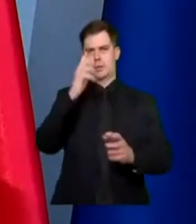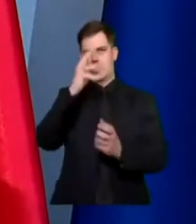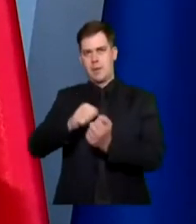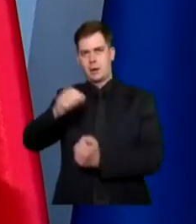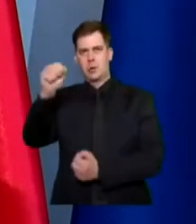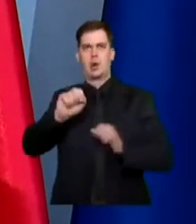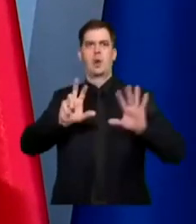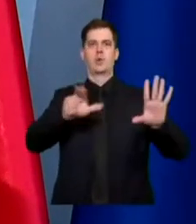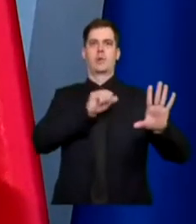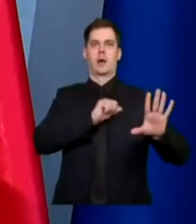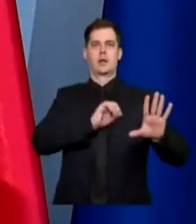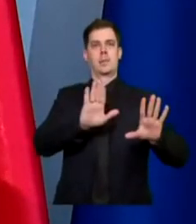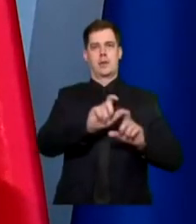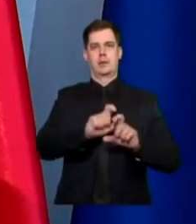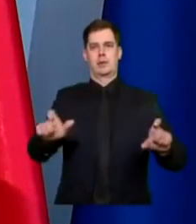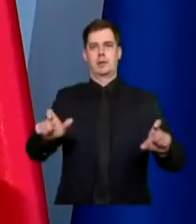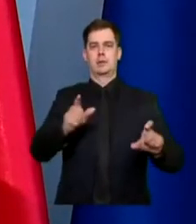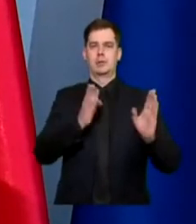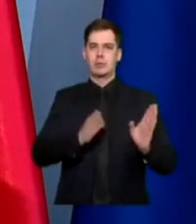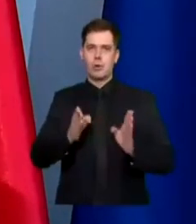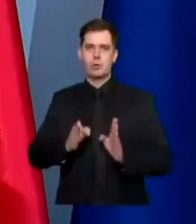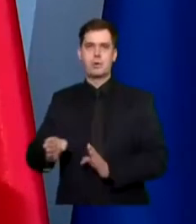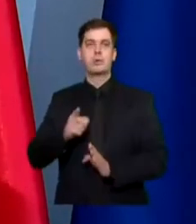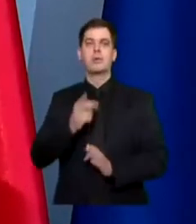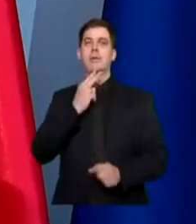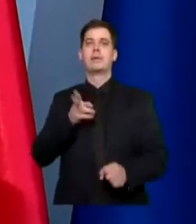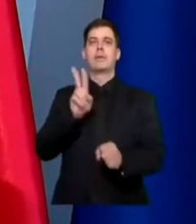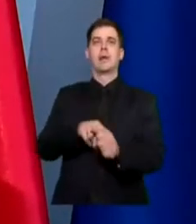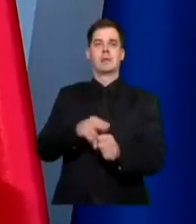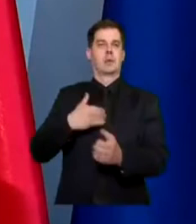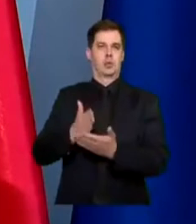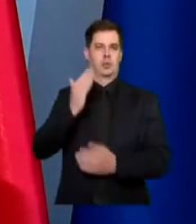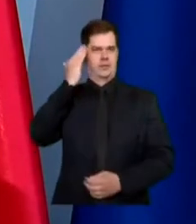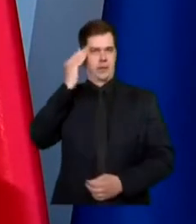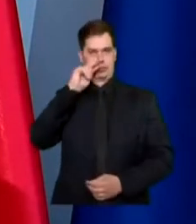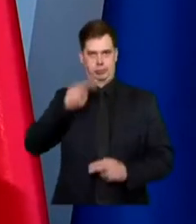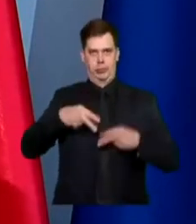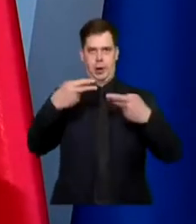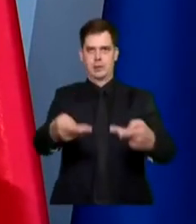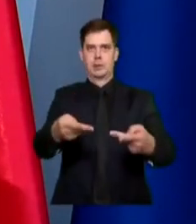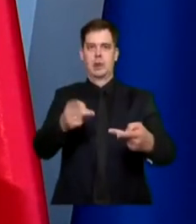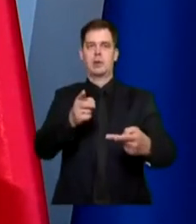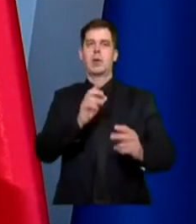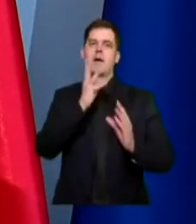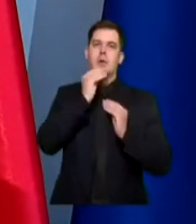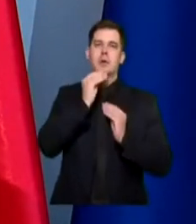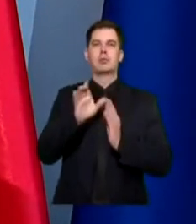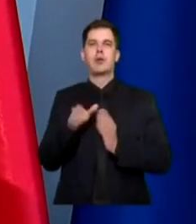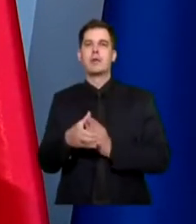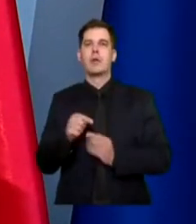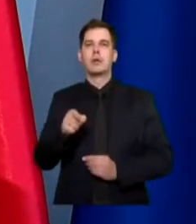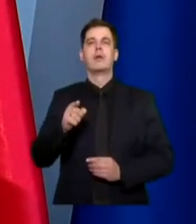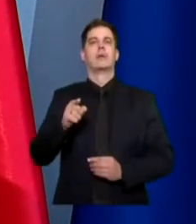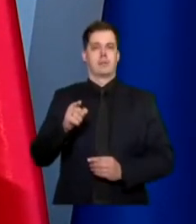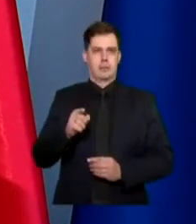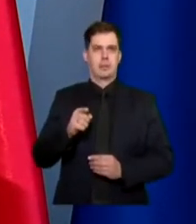i ósmoklasistom na to, aby przygotowali się na pewien konkretny termin egzaminów z poszczególnych przedmiotów. Wypełniamy więc